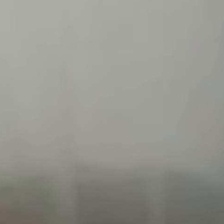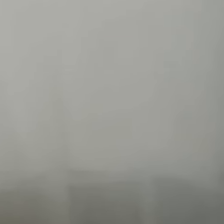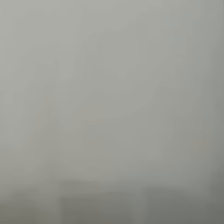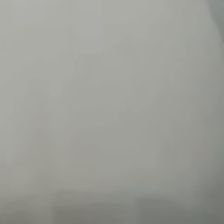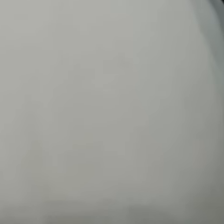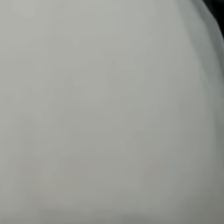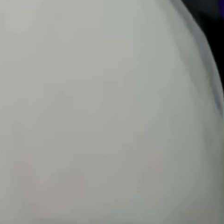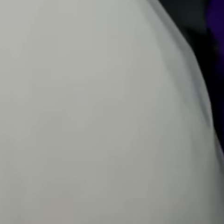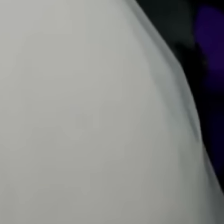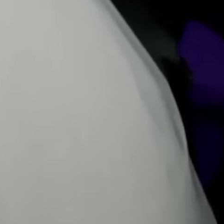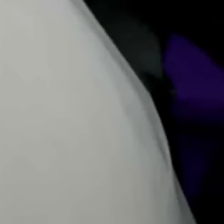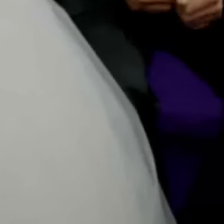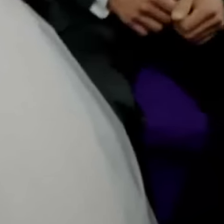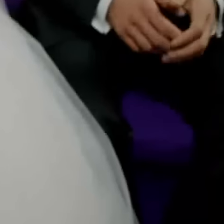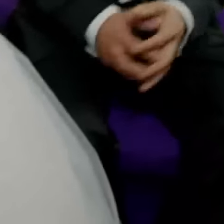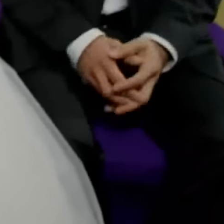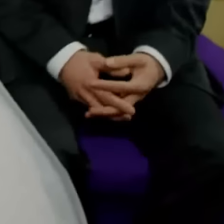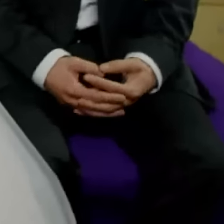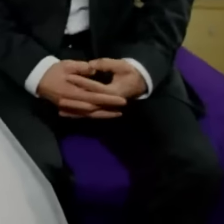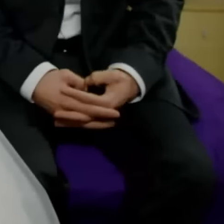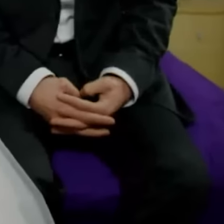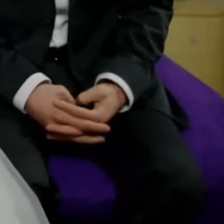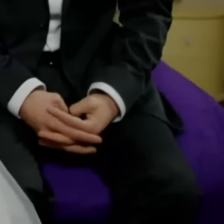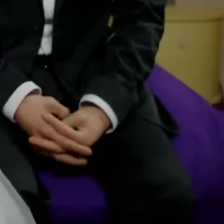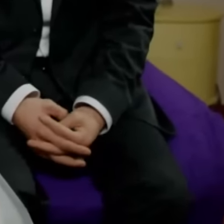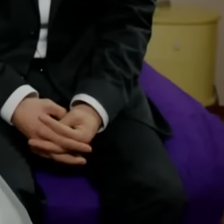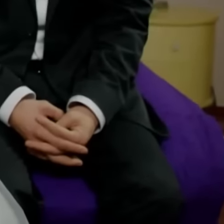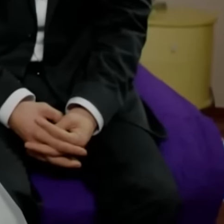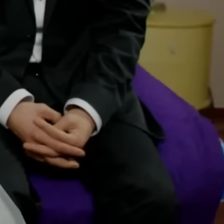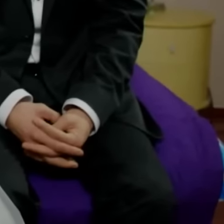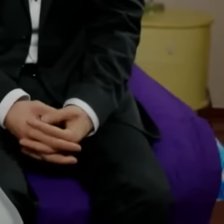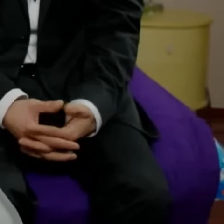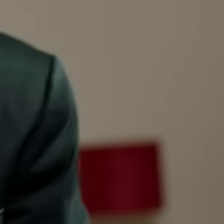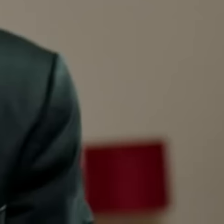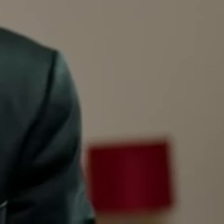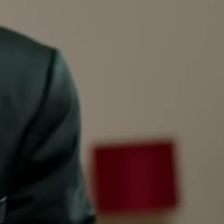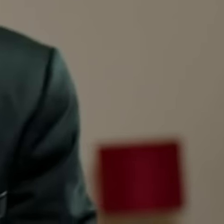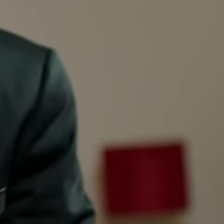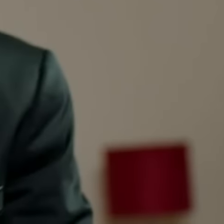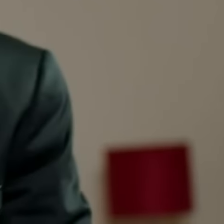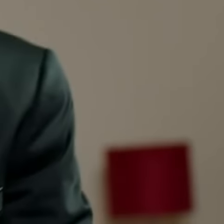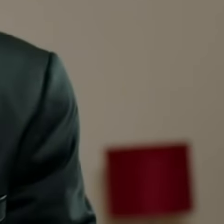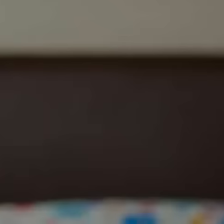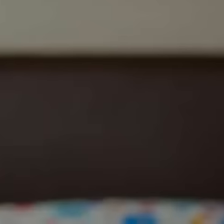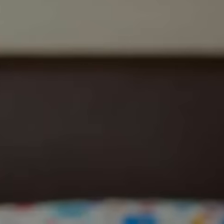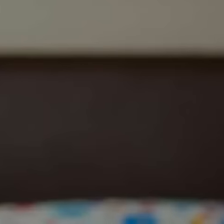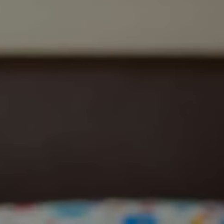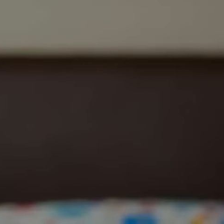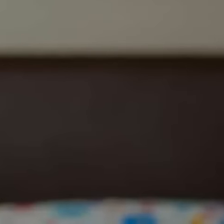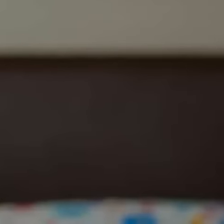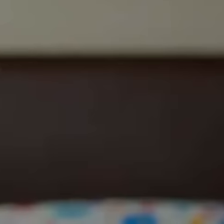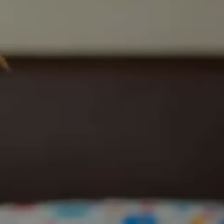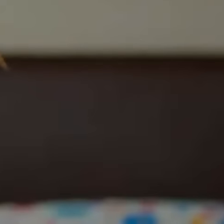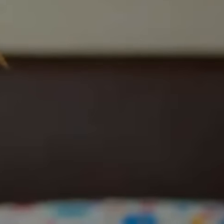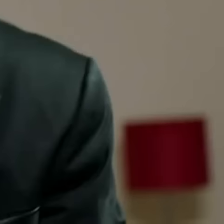Ayşemlerin odası. Sevinç kabarık etekli gelinliğini giymiş, saçlarını yana atıp boncuklu bir taç ve duvakla süslemiş.